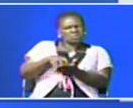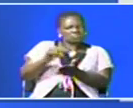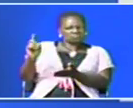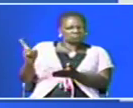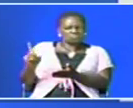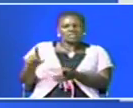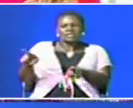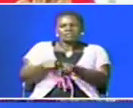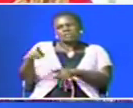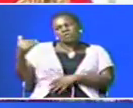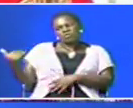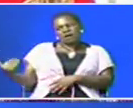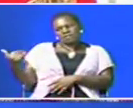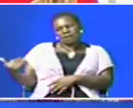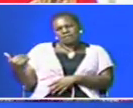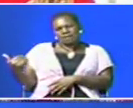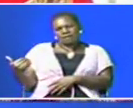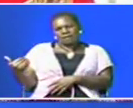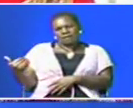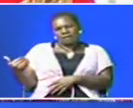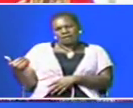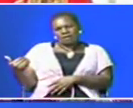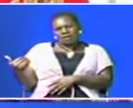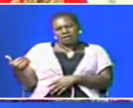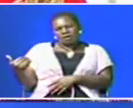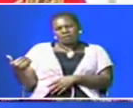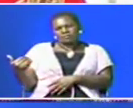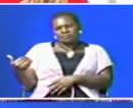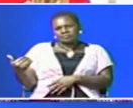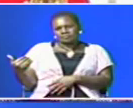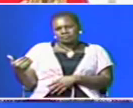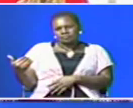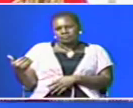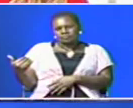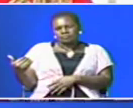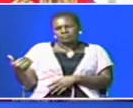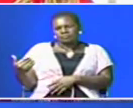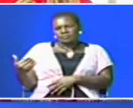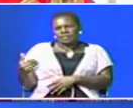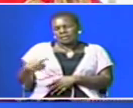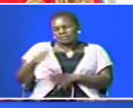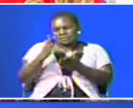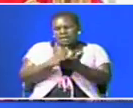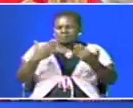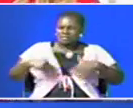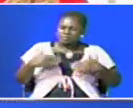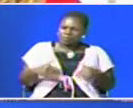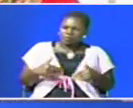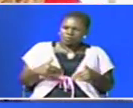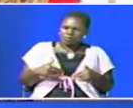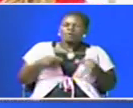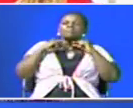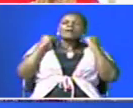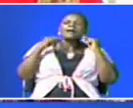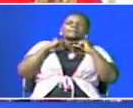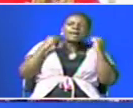wewe pengine mdogo ama vile vitu havijakueleza kusema kuwa kutakuja kitu. Kuna watu siku hizi kama alivyosema, kuna wachungaji,